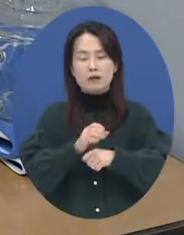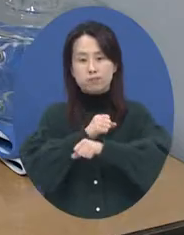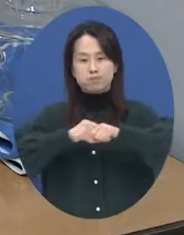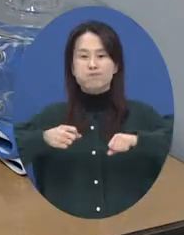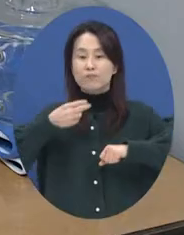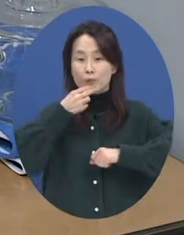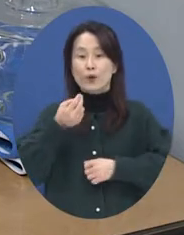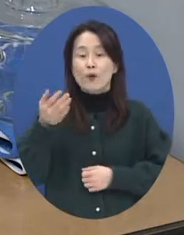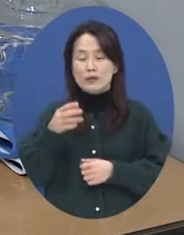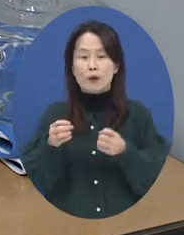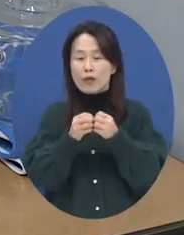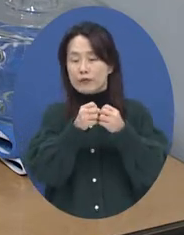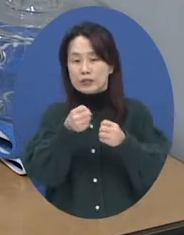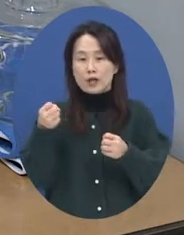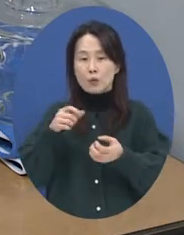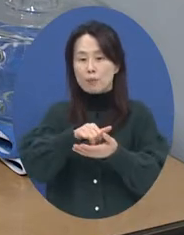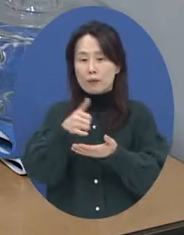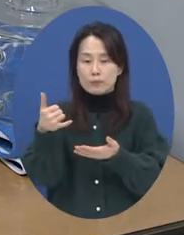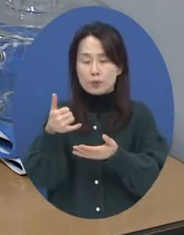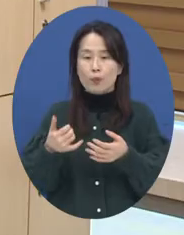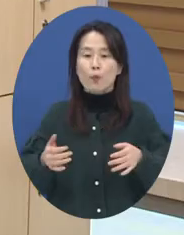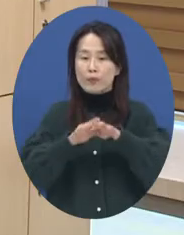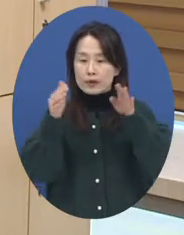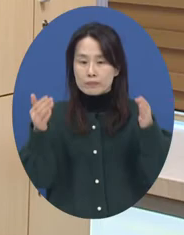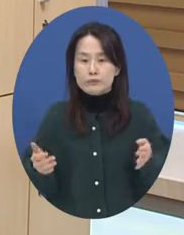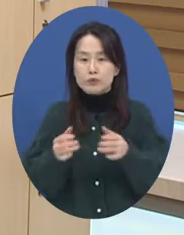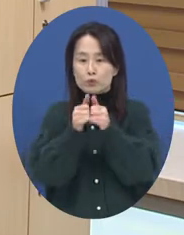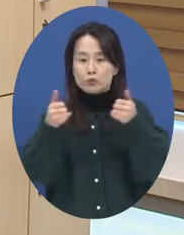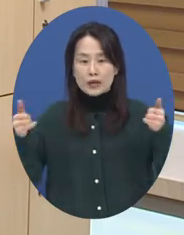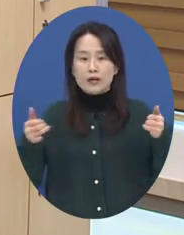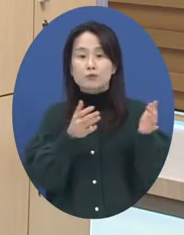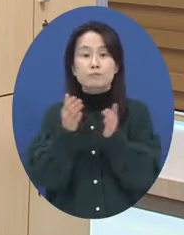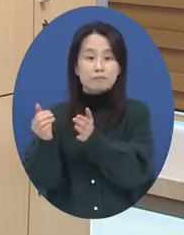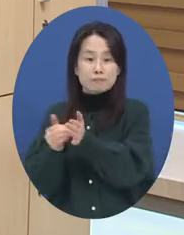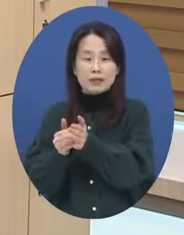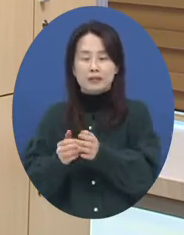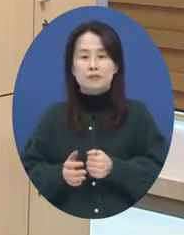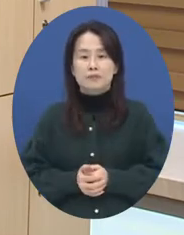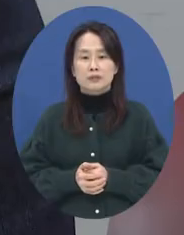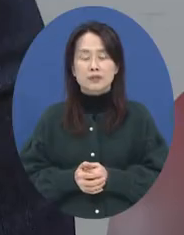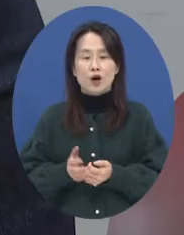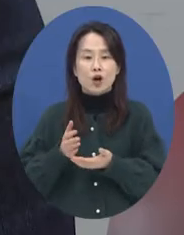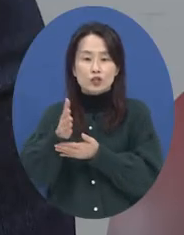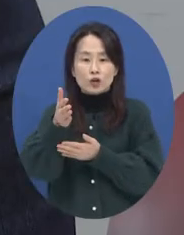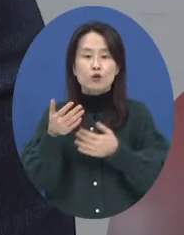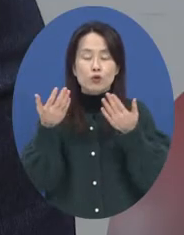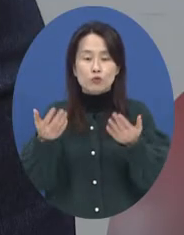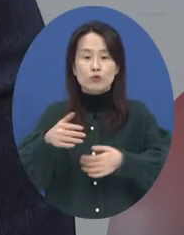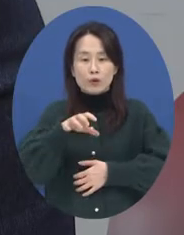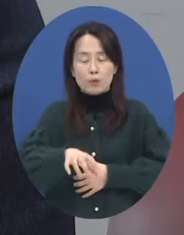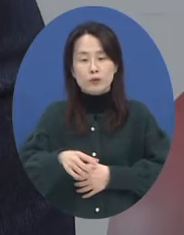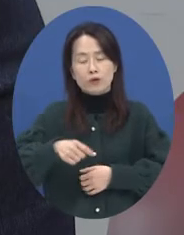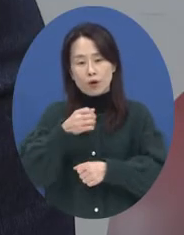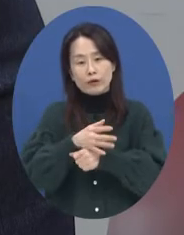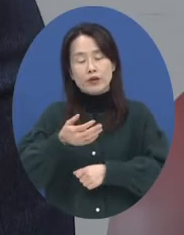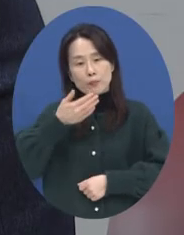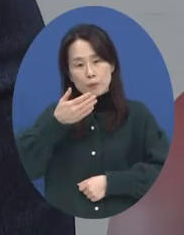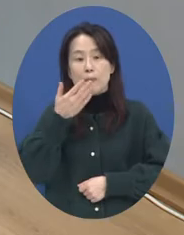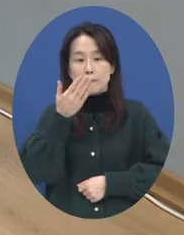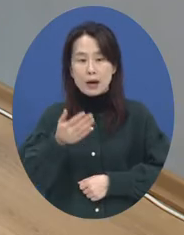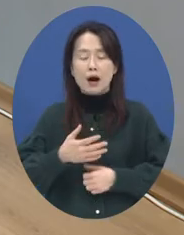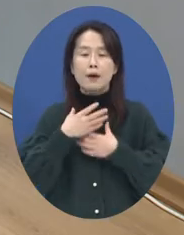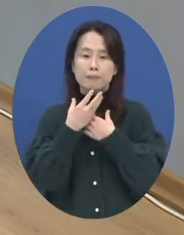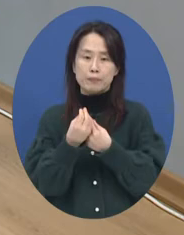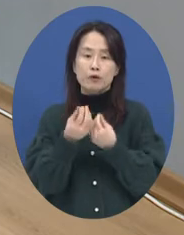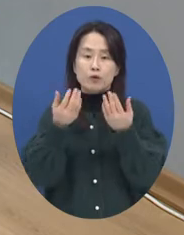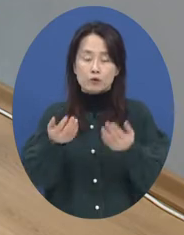냉장고와 밥솥 테이블 옷장 등이 구비되어 있습니다 전용 휴게실에서 간단한 식사를 하기도 하고 마음 편히